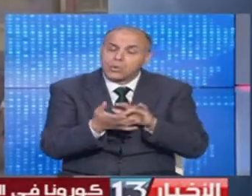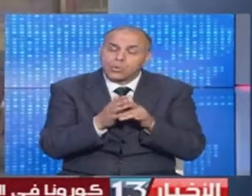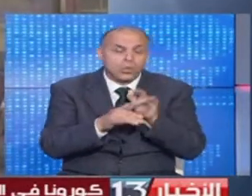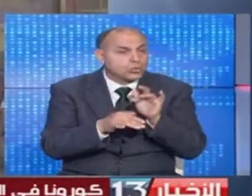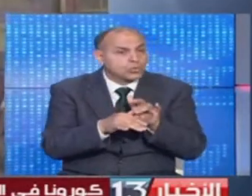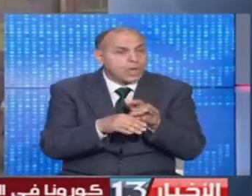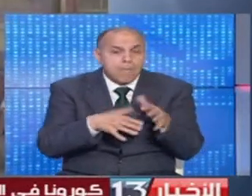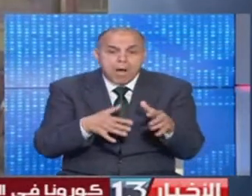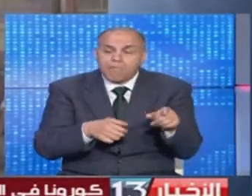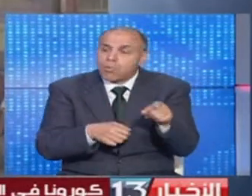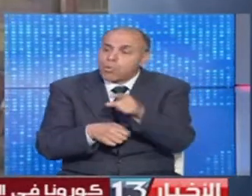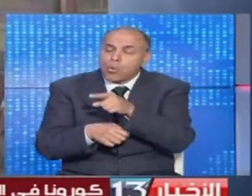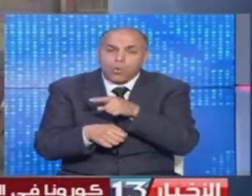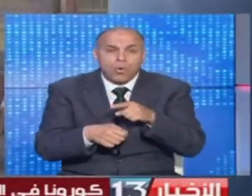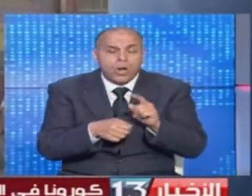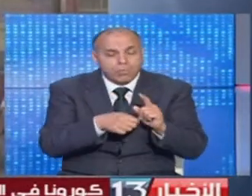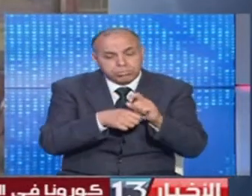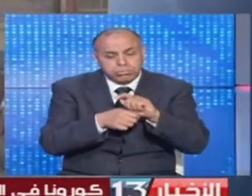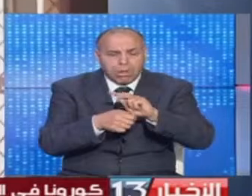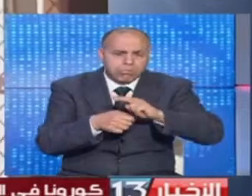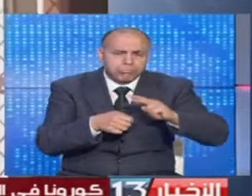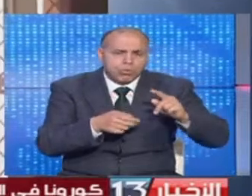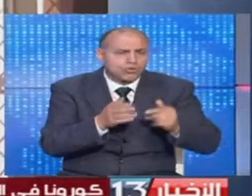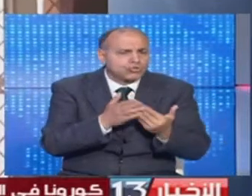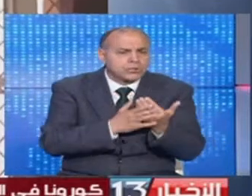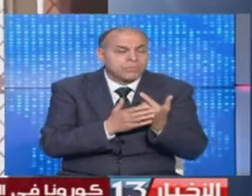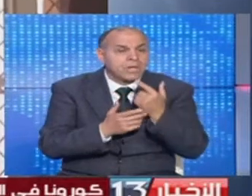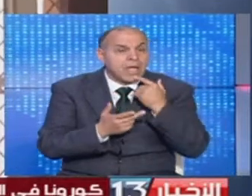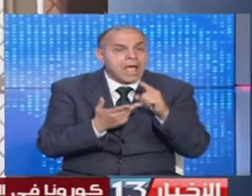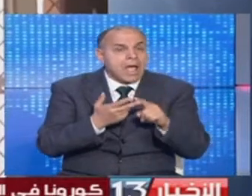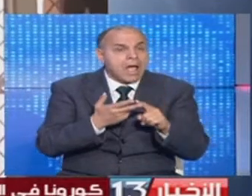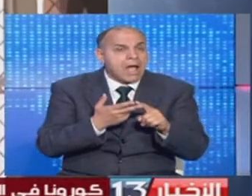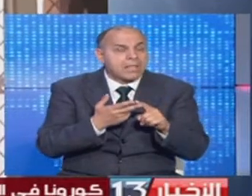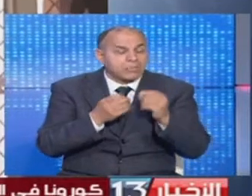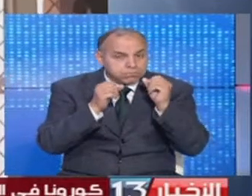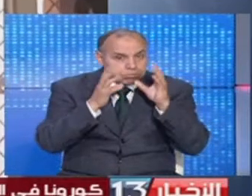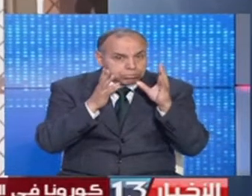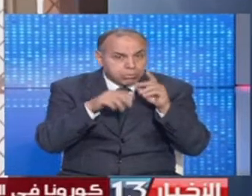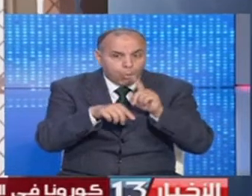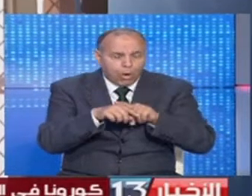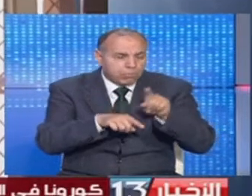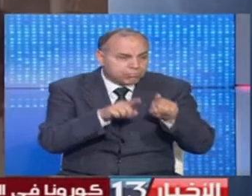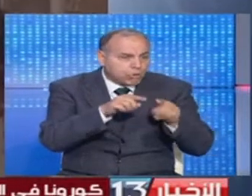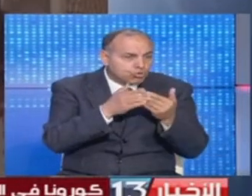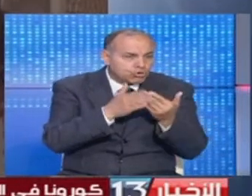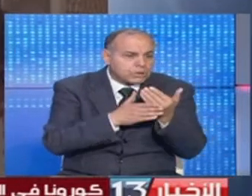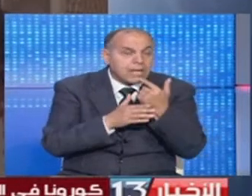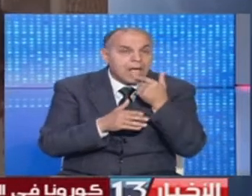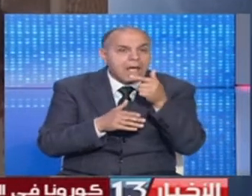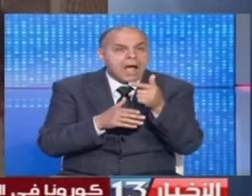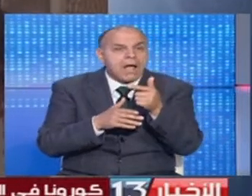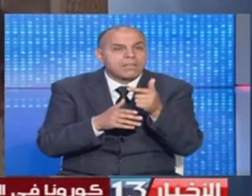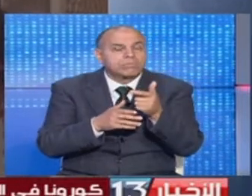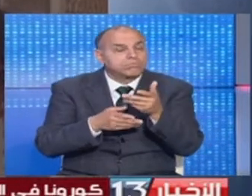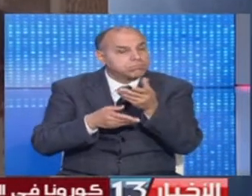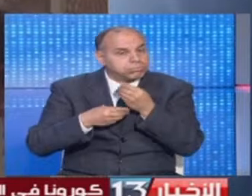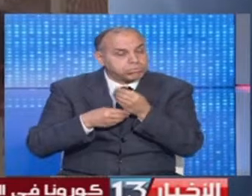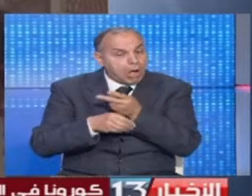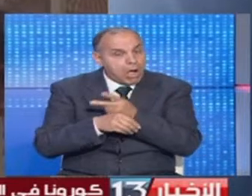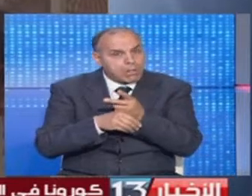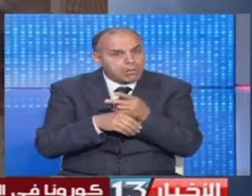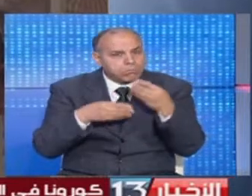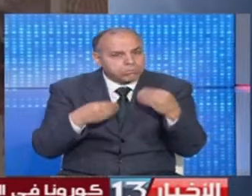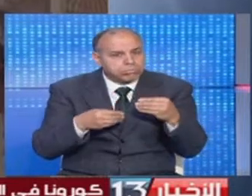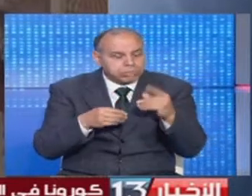مخاوف مرادها السلالات المتحده التي بصدد الظهور بين الحين والاخر مع ما تحمله من خطر